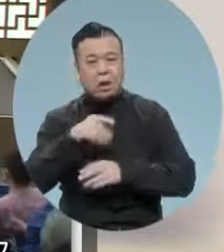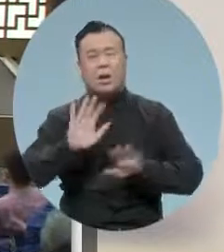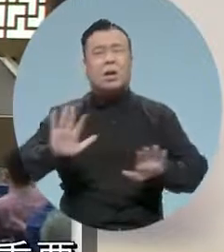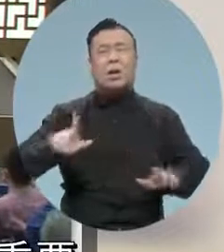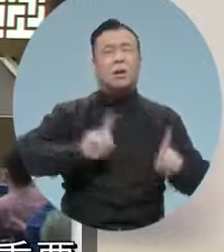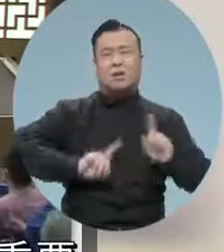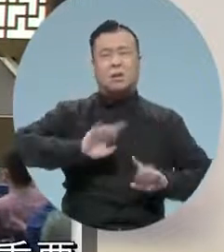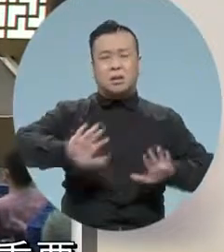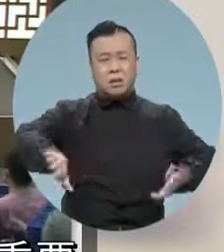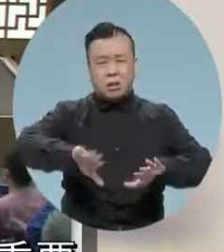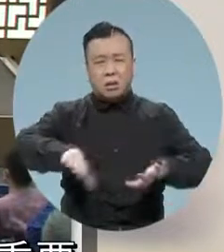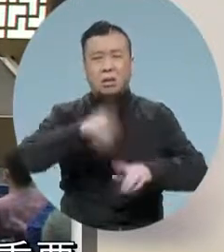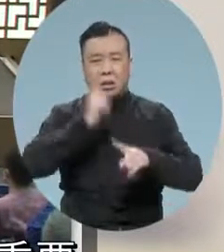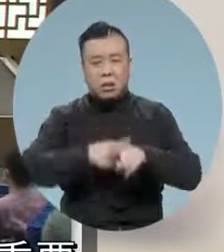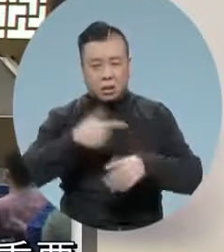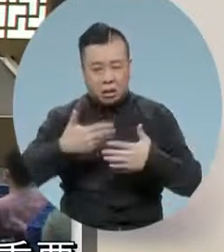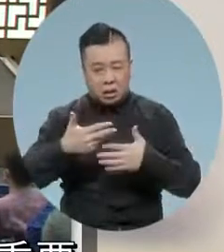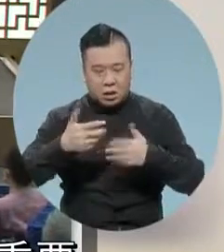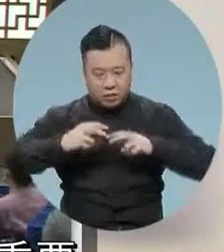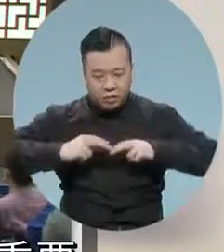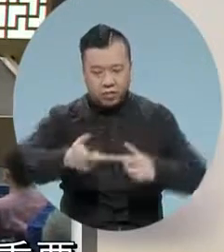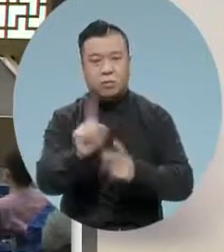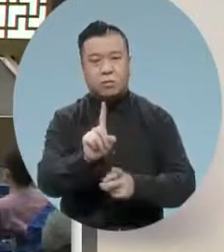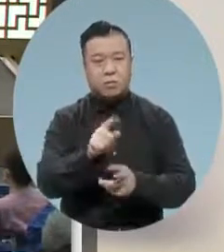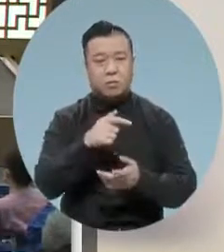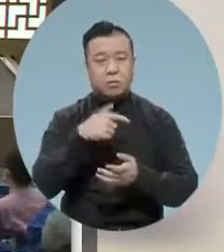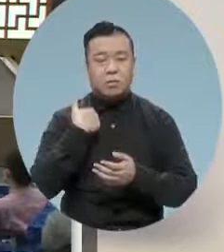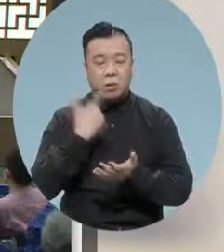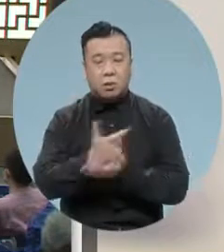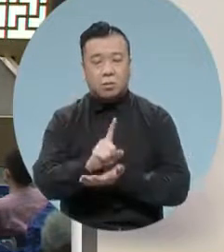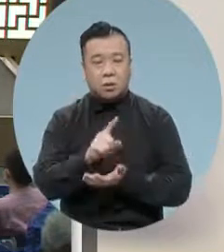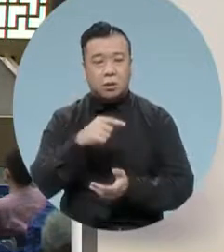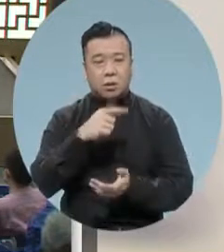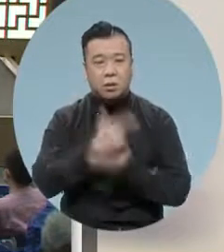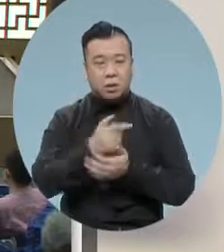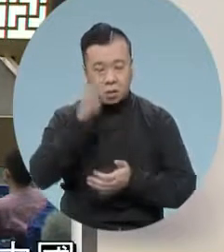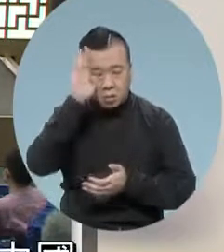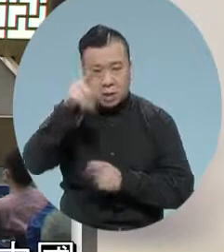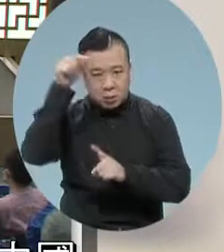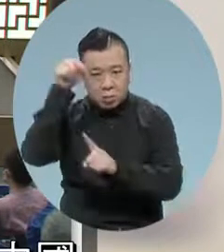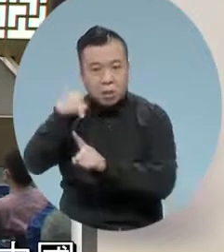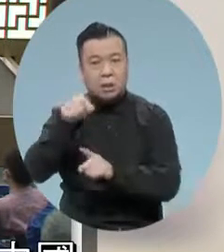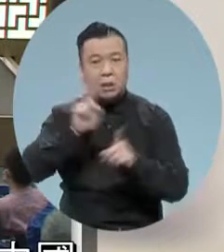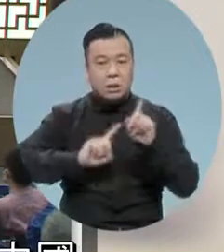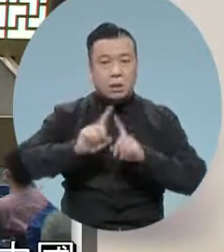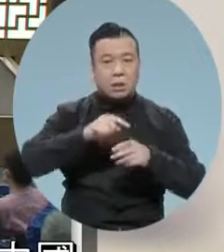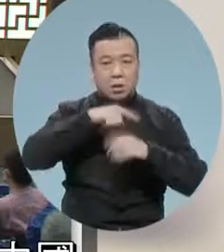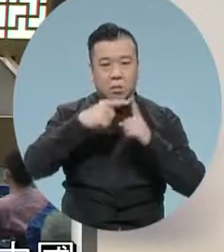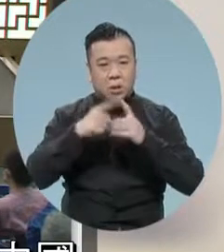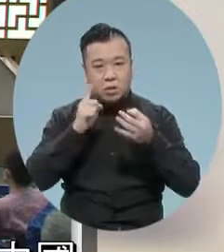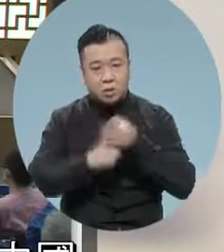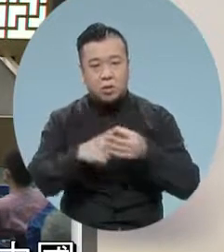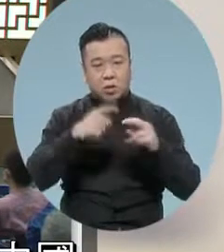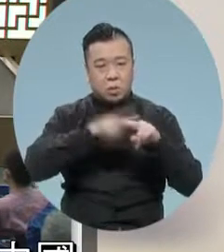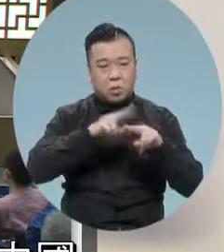嘅。我哋在不同的現代化的進程裏面是不重要的，重要的是我們面前的那個自由民主君父的中